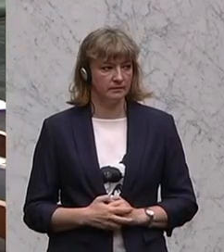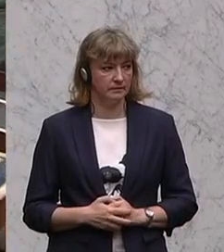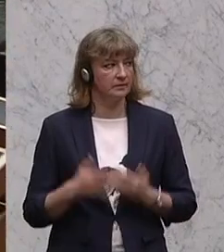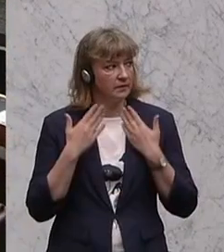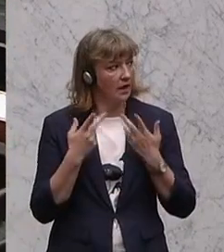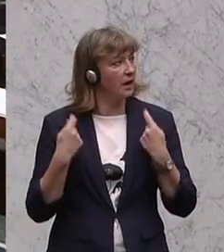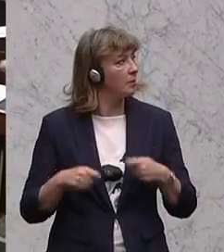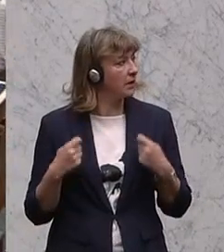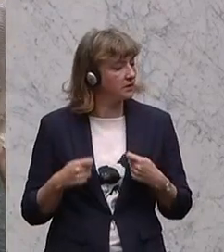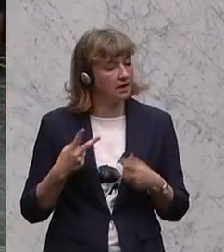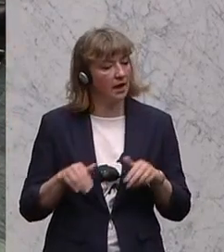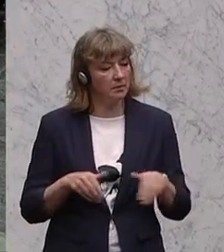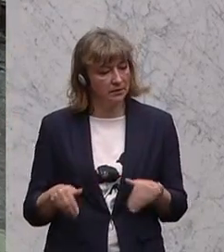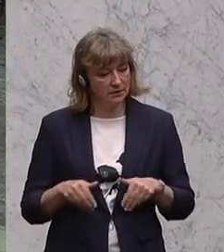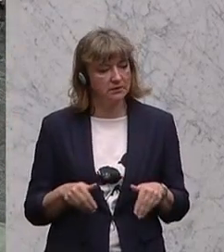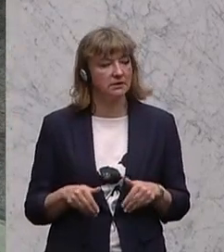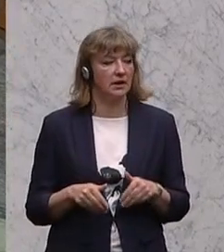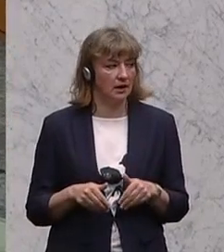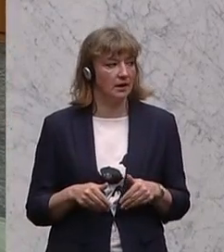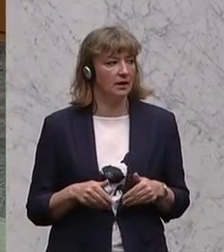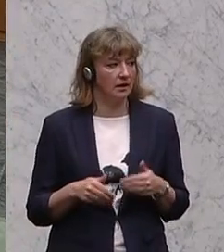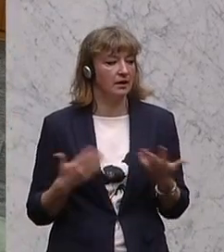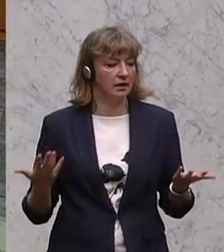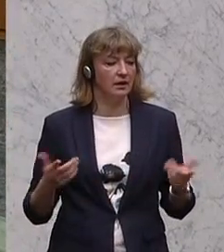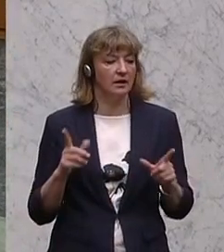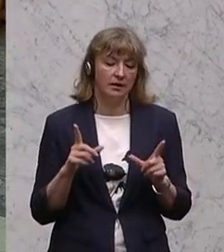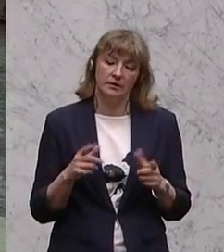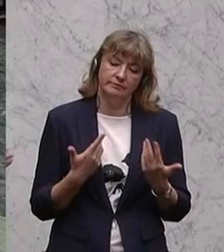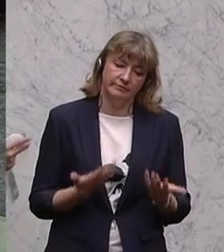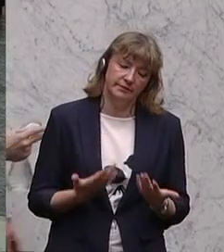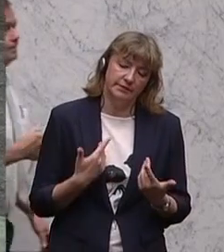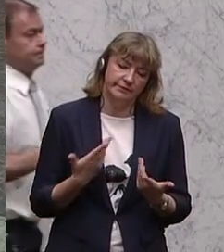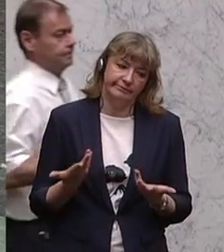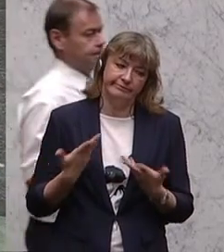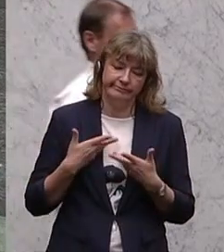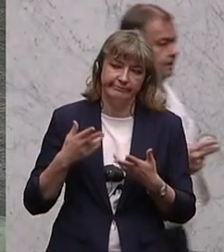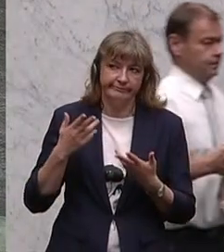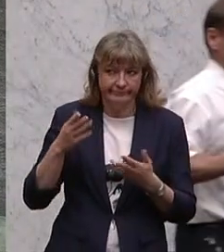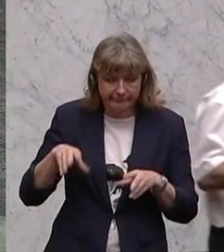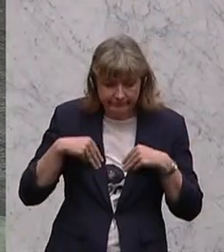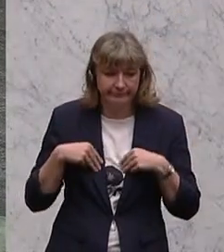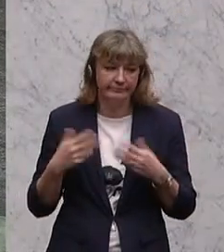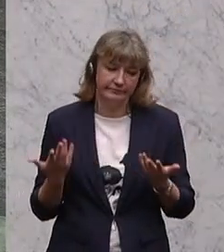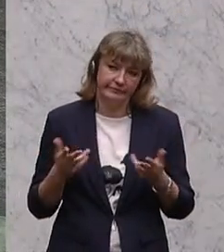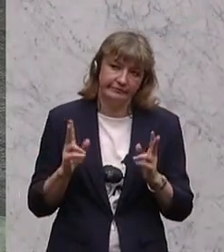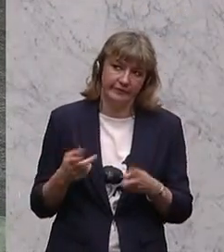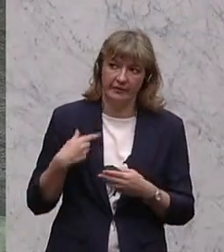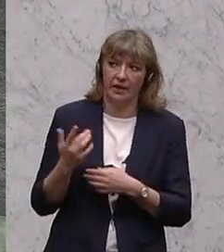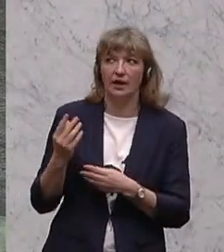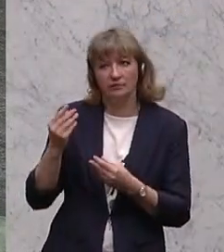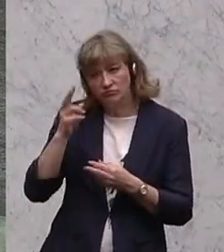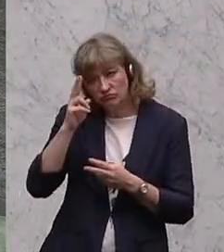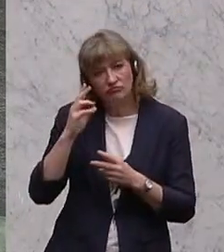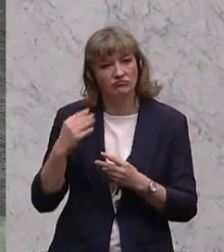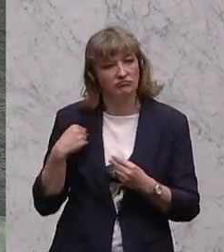Danke, Herr Präsident. Herr Minister, das ist, nehme ich gerne zur Kenntnis, diese Rosen, die Sie uns da gestreut haben. Das ist ja auch in der Tat richtig, dass wir nicht nur mit Ihnen,